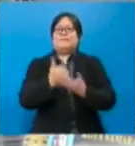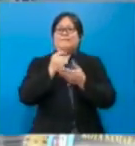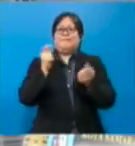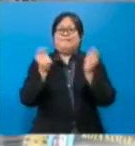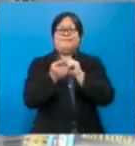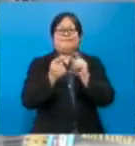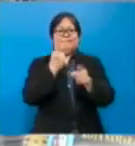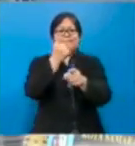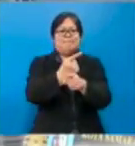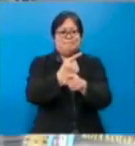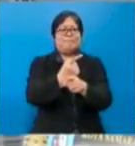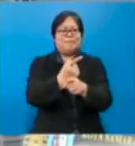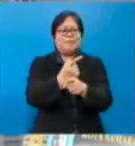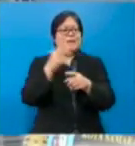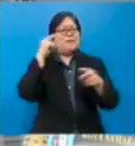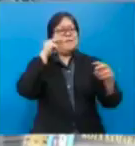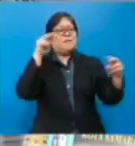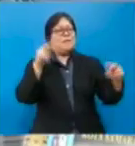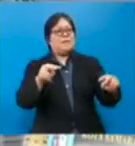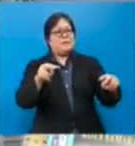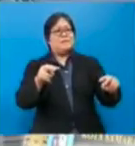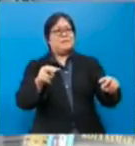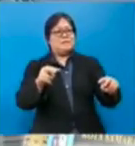memperbetulkan persepsi